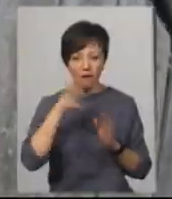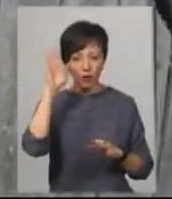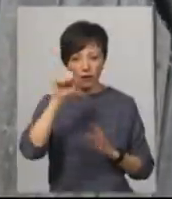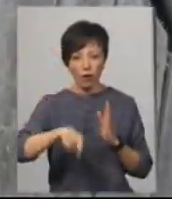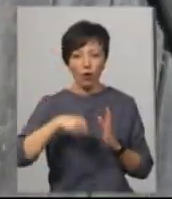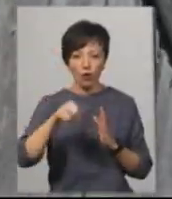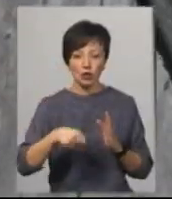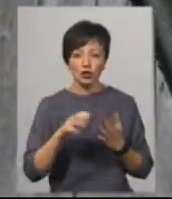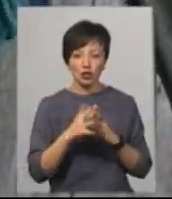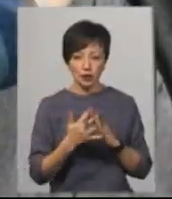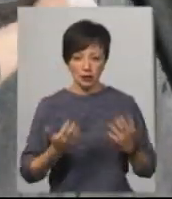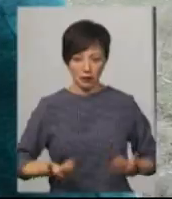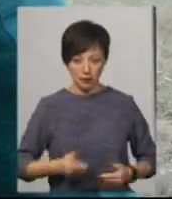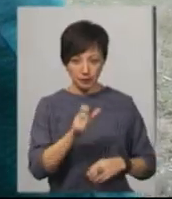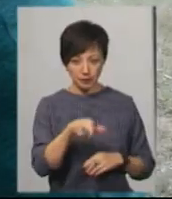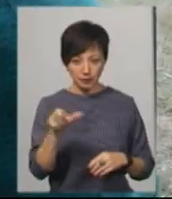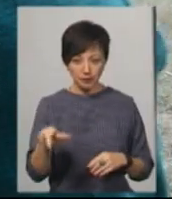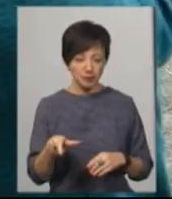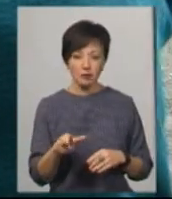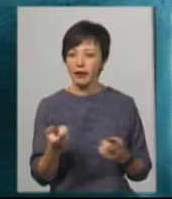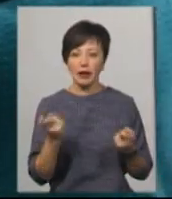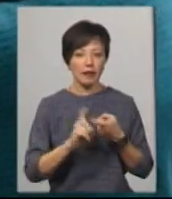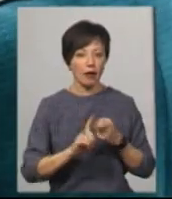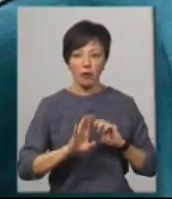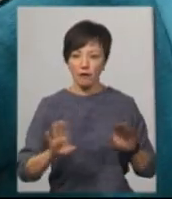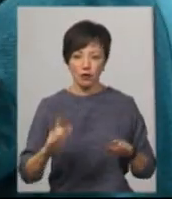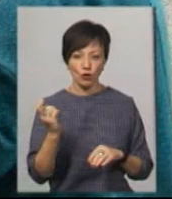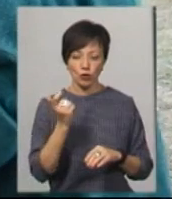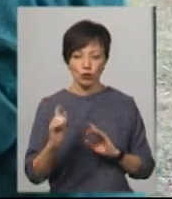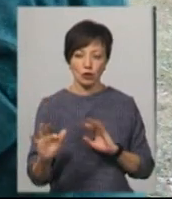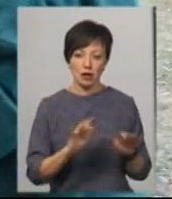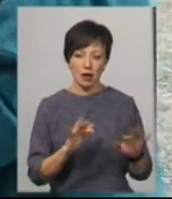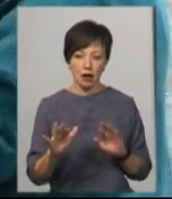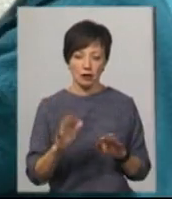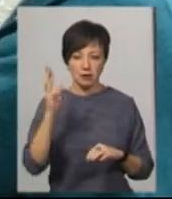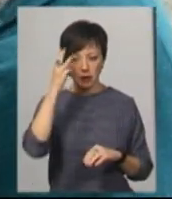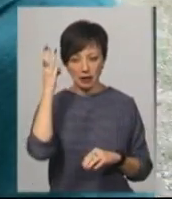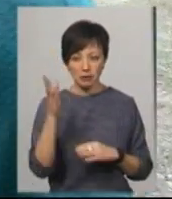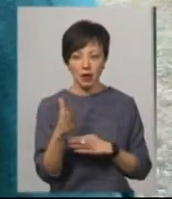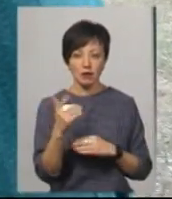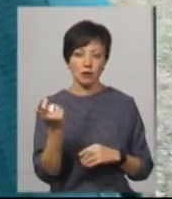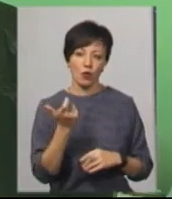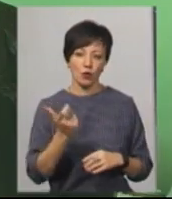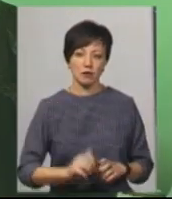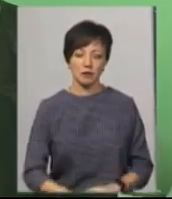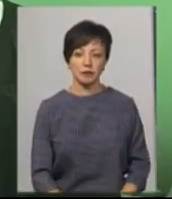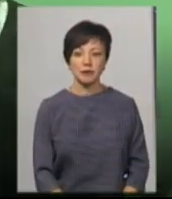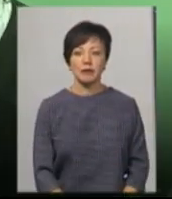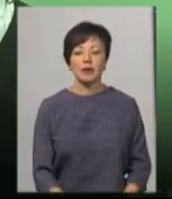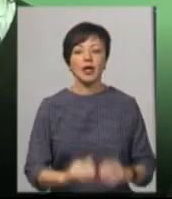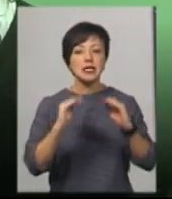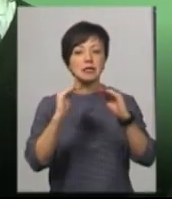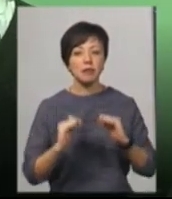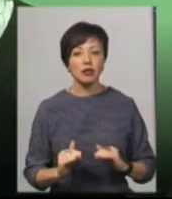жителів села Гриценки Тетяна Дзюблюк не пов'язує з господарською діяльністю ПАД «Хмельницьк Рибгосп». Зменшення